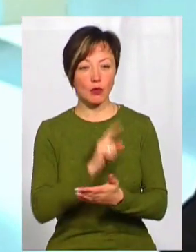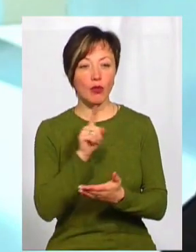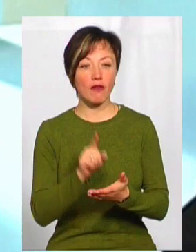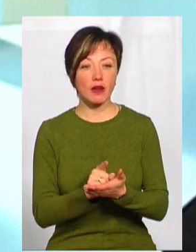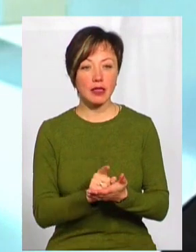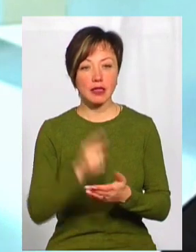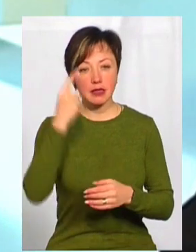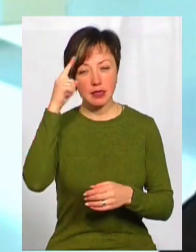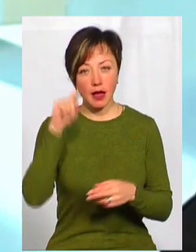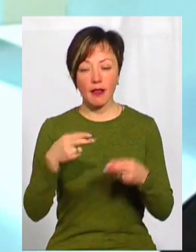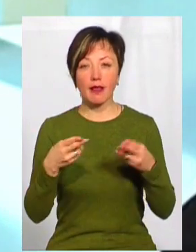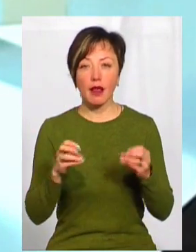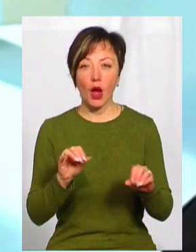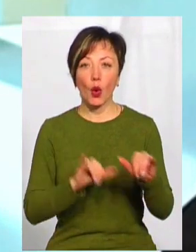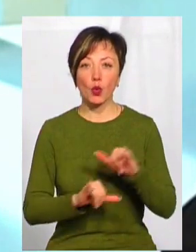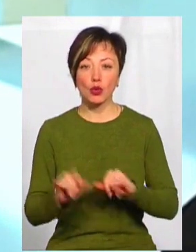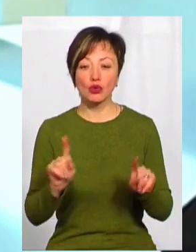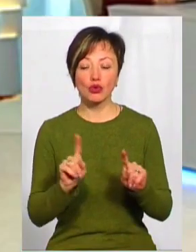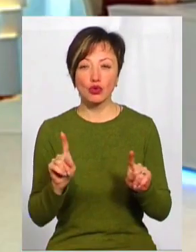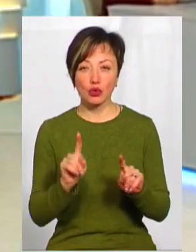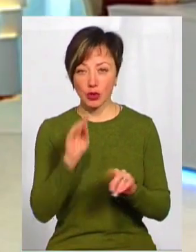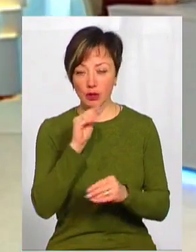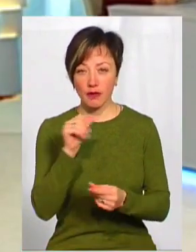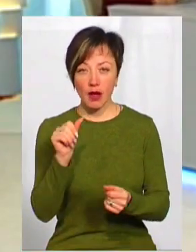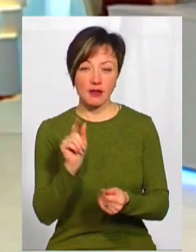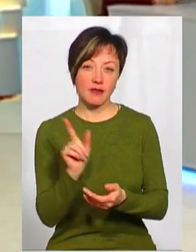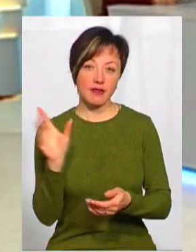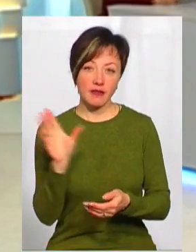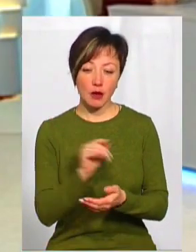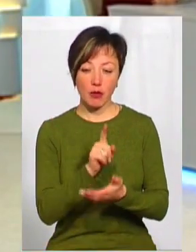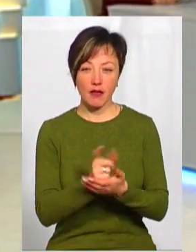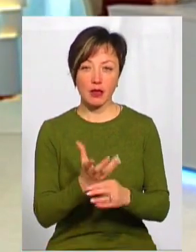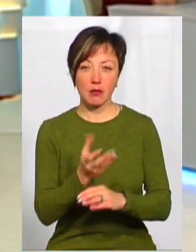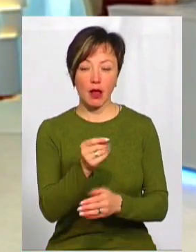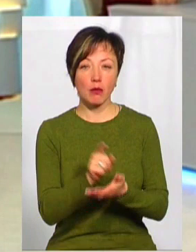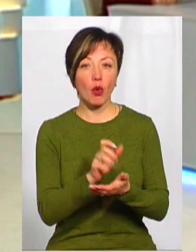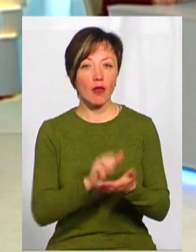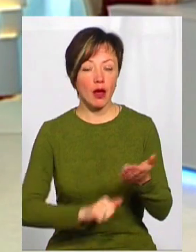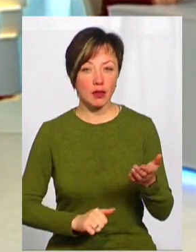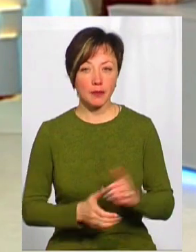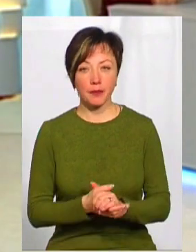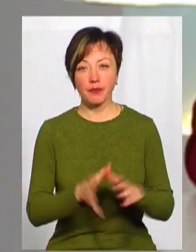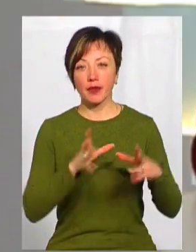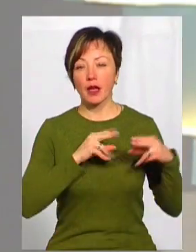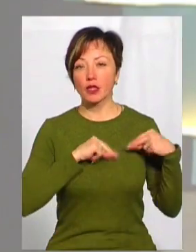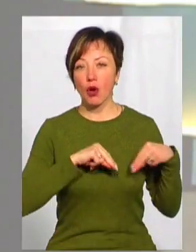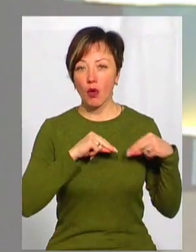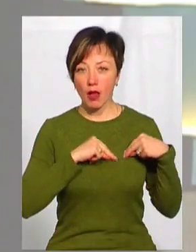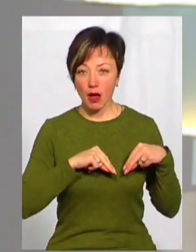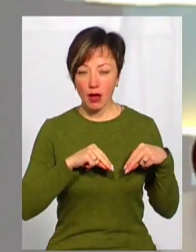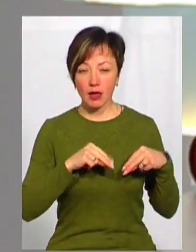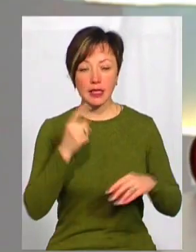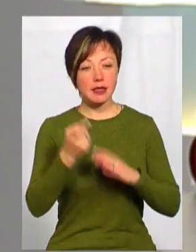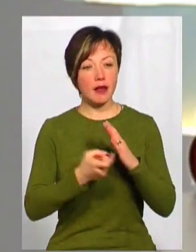повинна знати, де, куди, що так, дівається, так. І за все повинні бути сплачені податки. Наша колега Неля